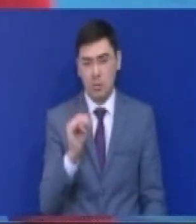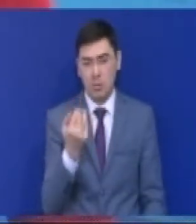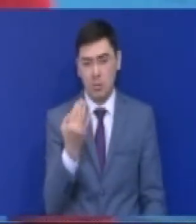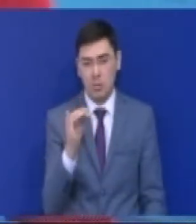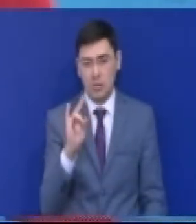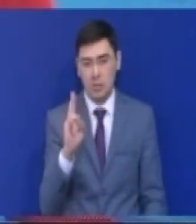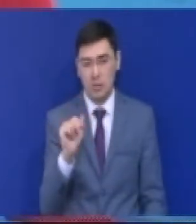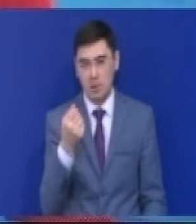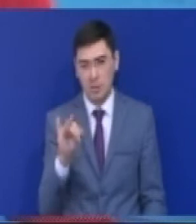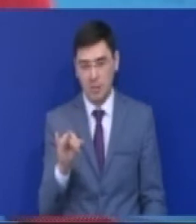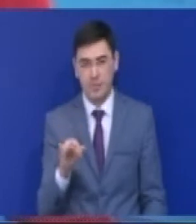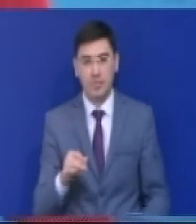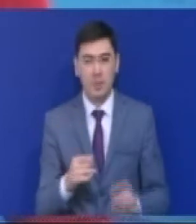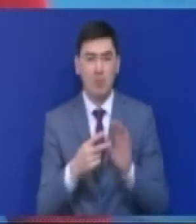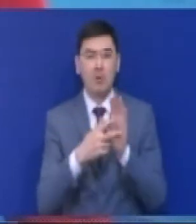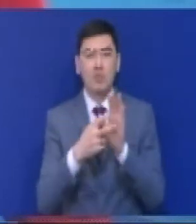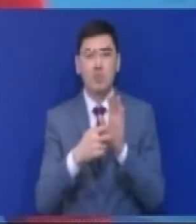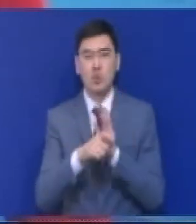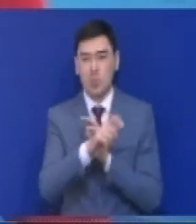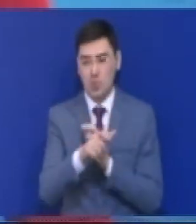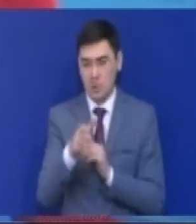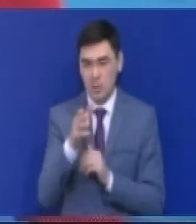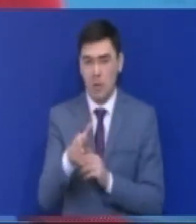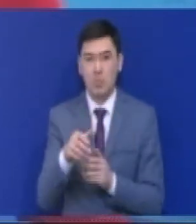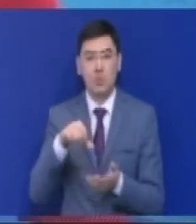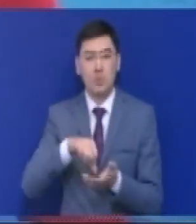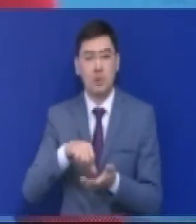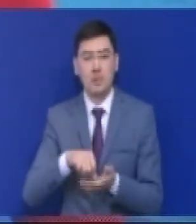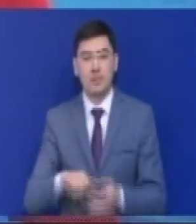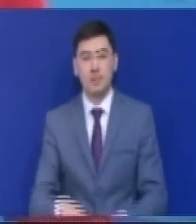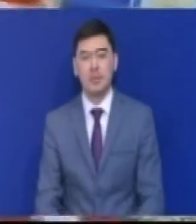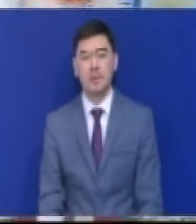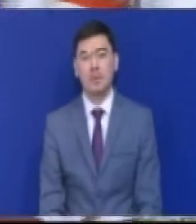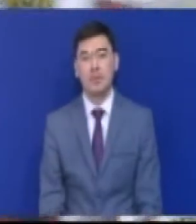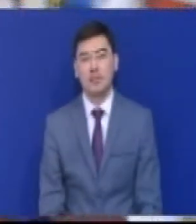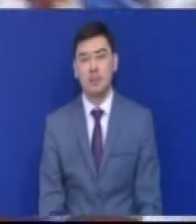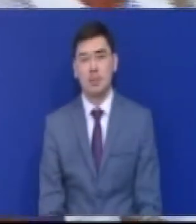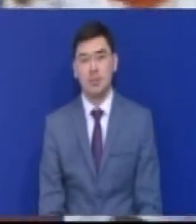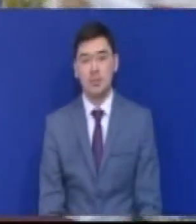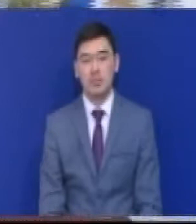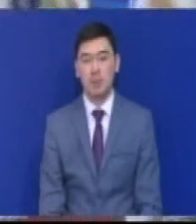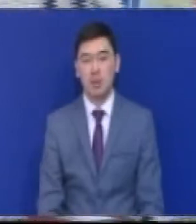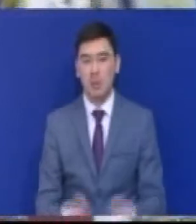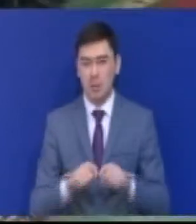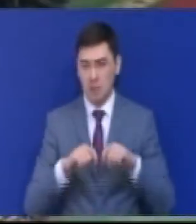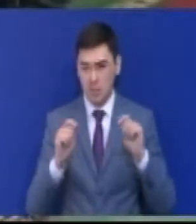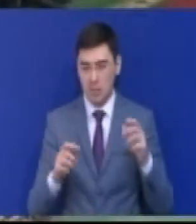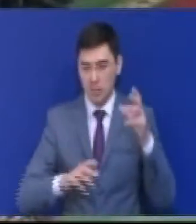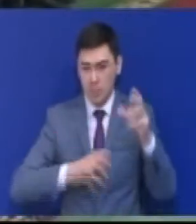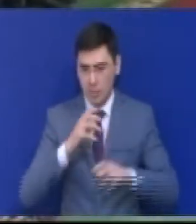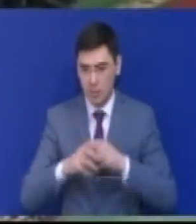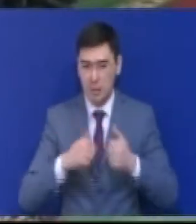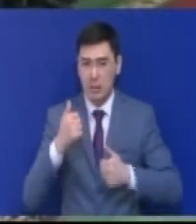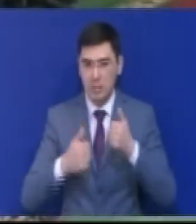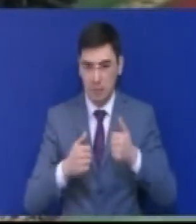мероприятии приняли участие около 800 спортсменов. Подробности в следующем видеоматериале. Открытый международный турнир «Семей Open»